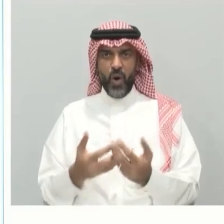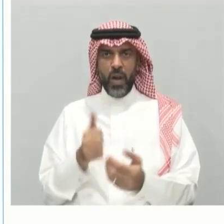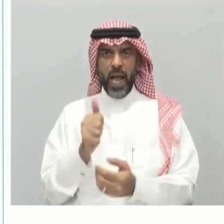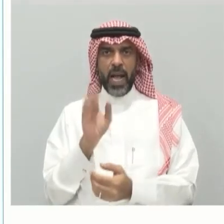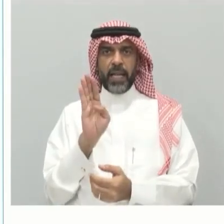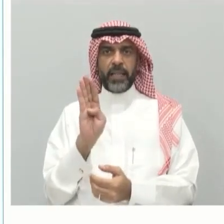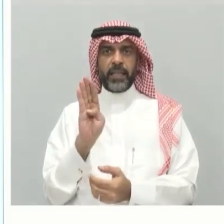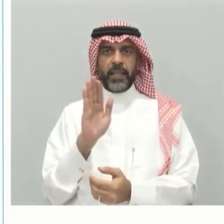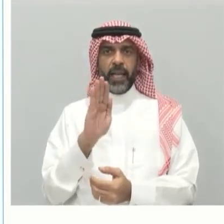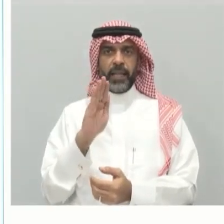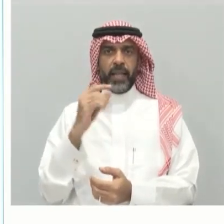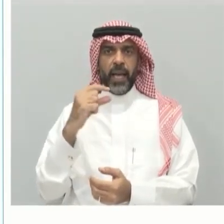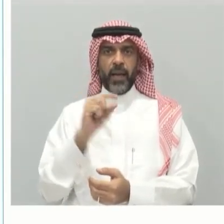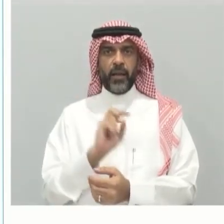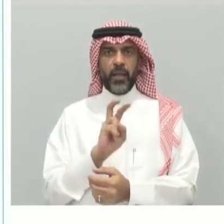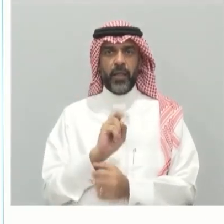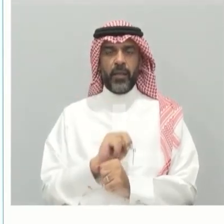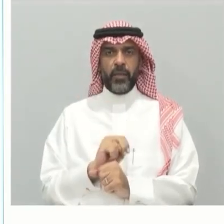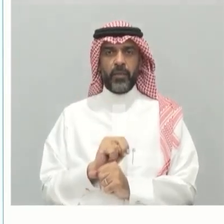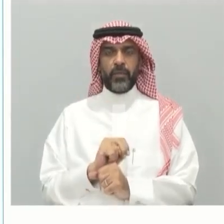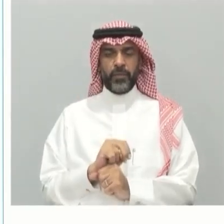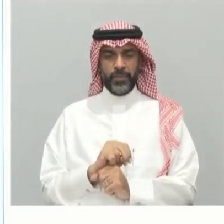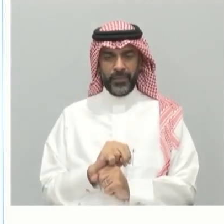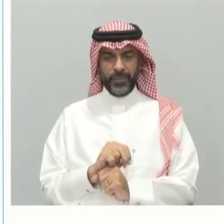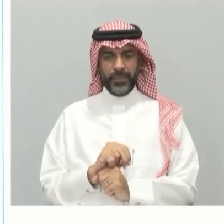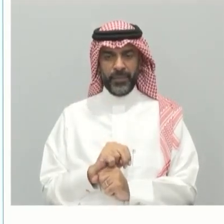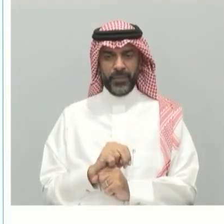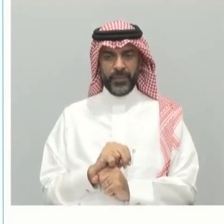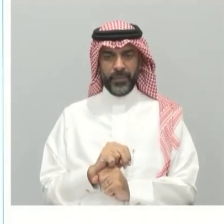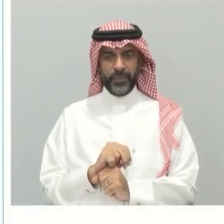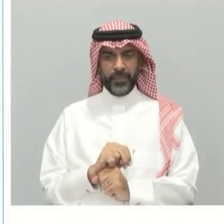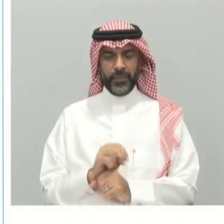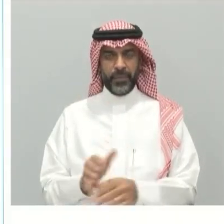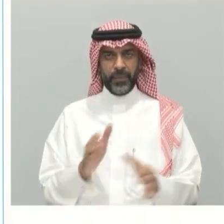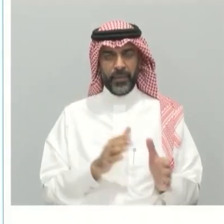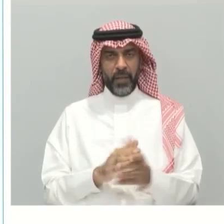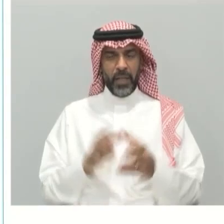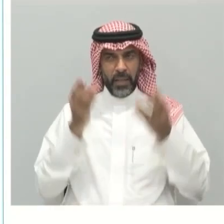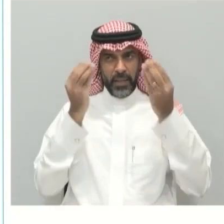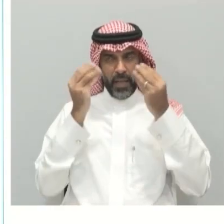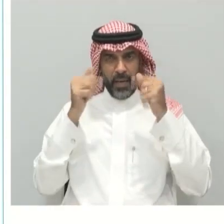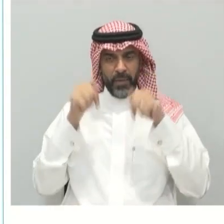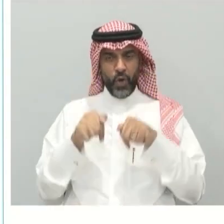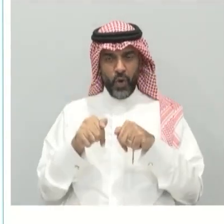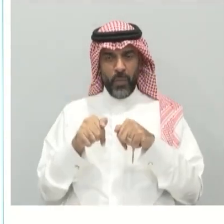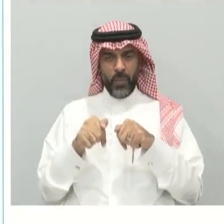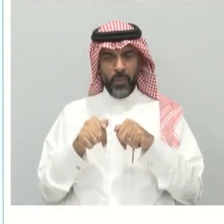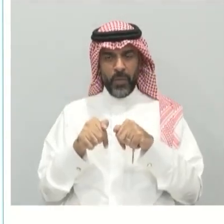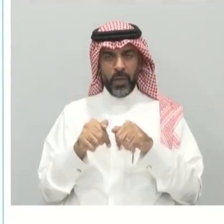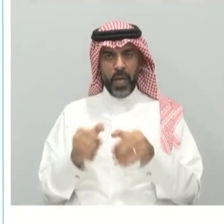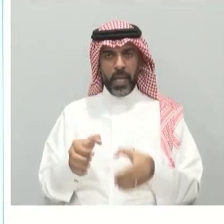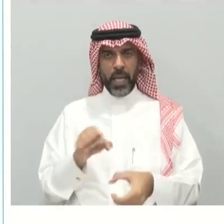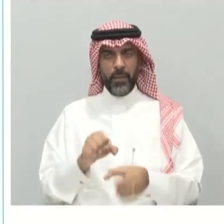هذه صحيحه او خاطئ ضع الاجابه في هذه المنطقه اخيرا تعلمنا اليوم